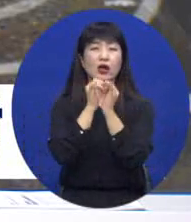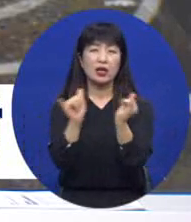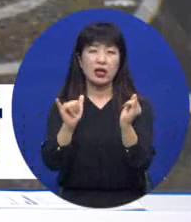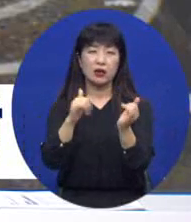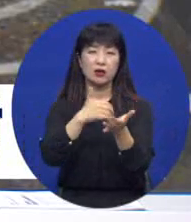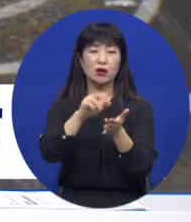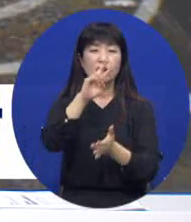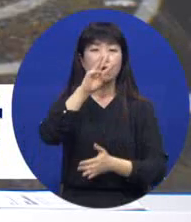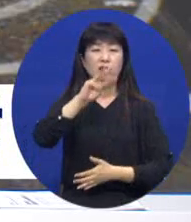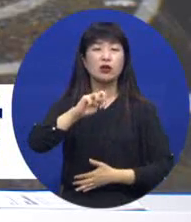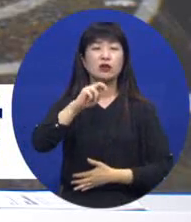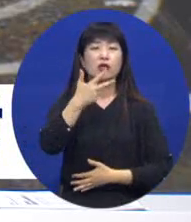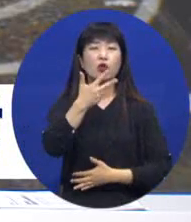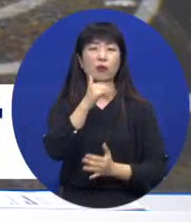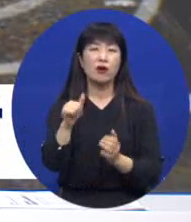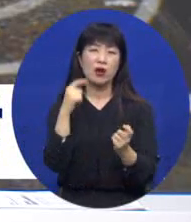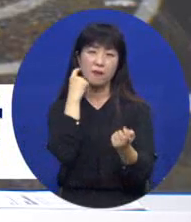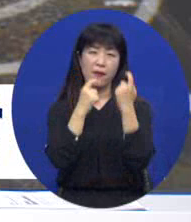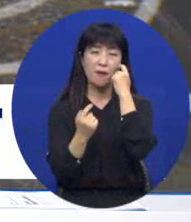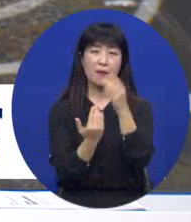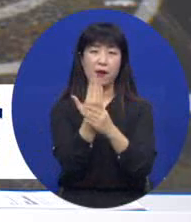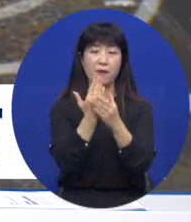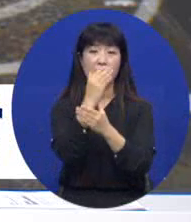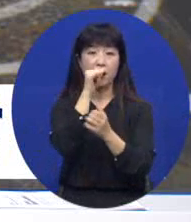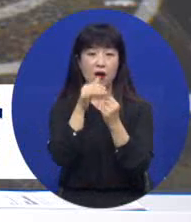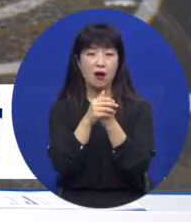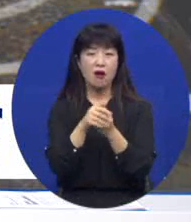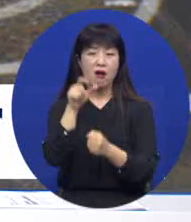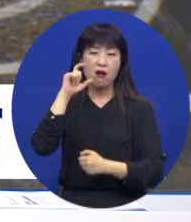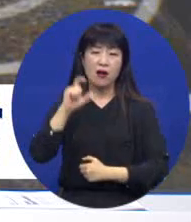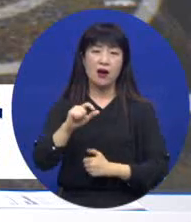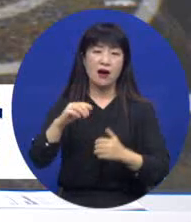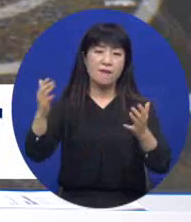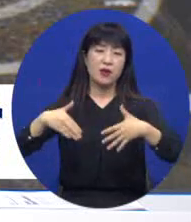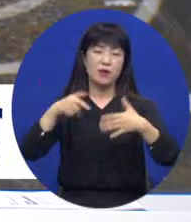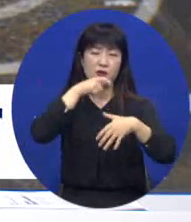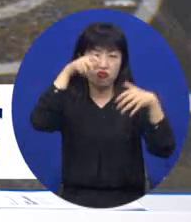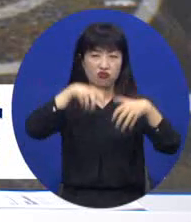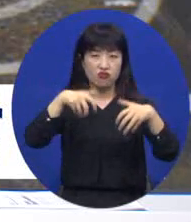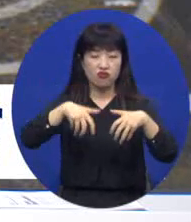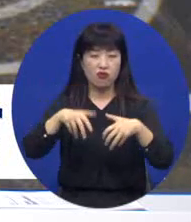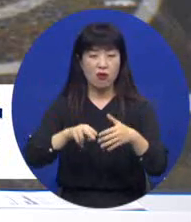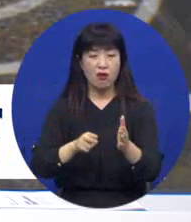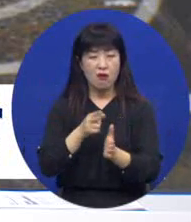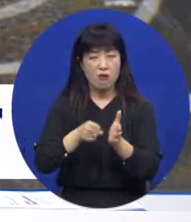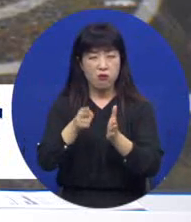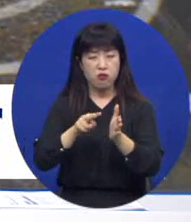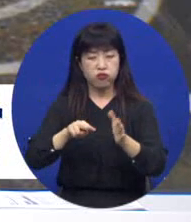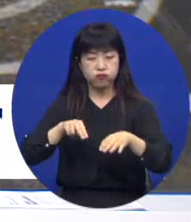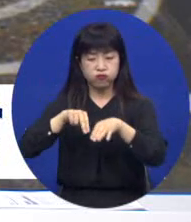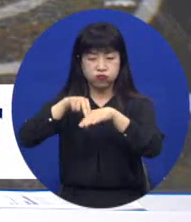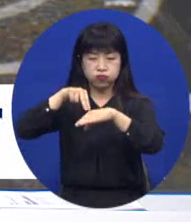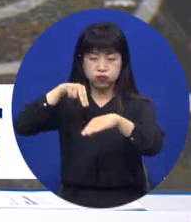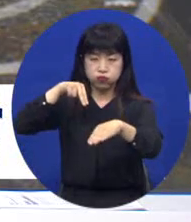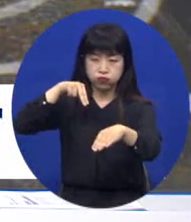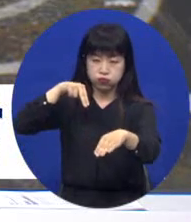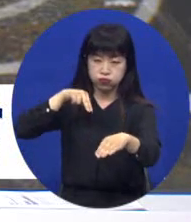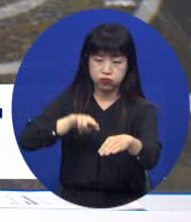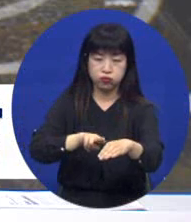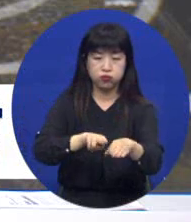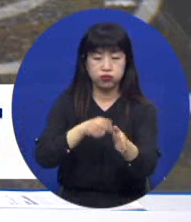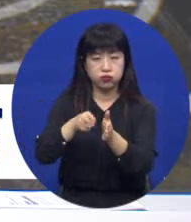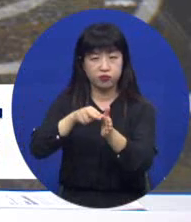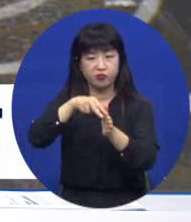등 37명이 다쳤습니다. 강한 비바람이 부는 악천후 속에 열차가 내리막 곡선 선로를